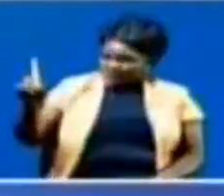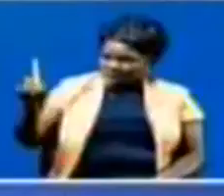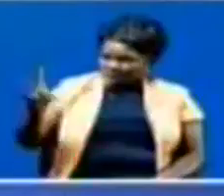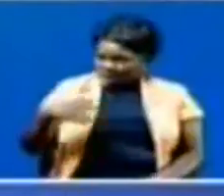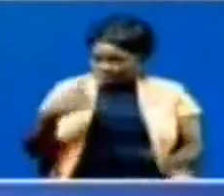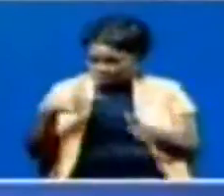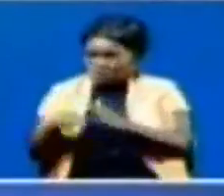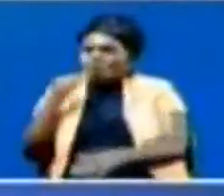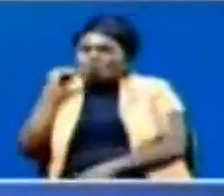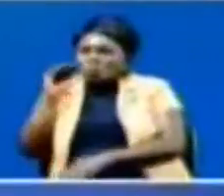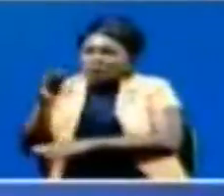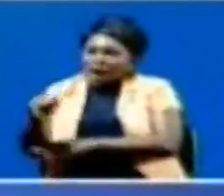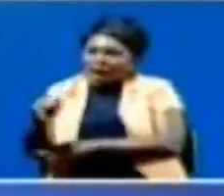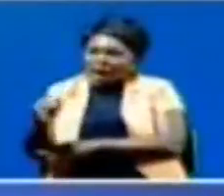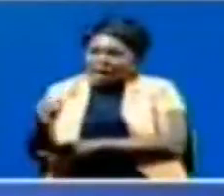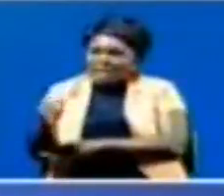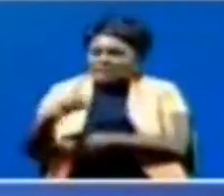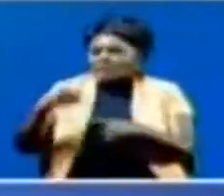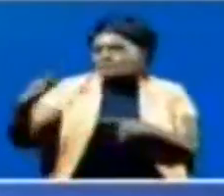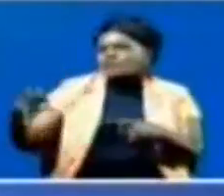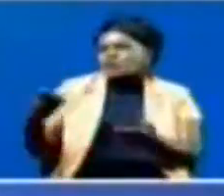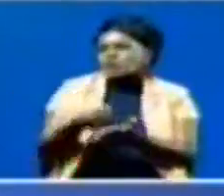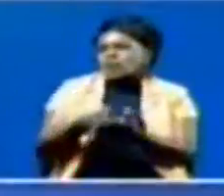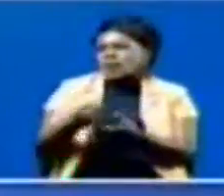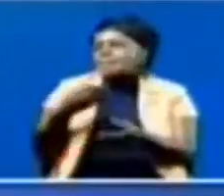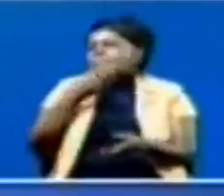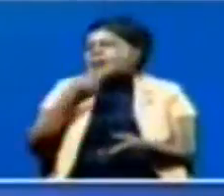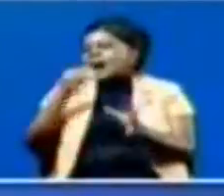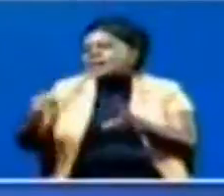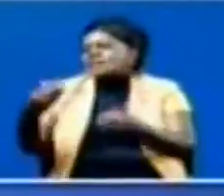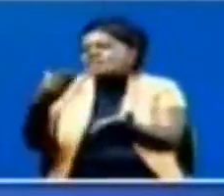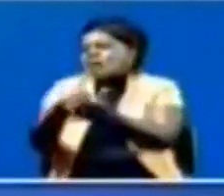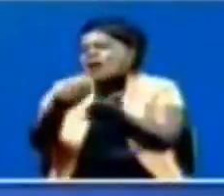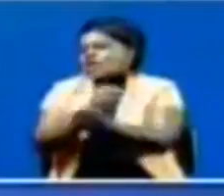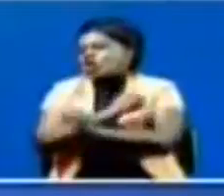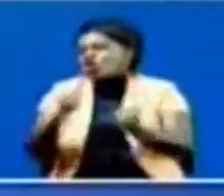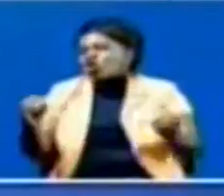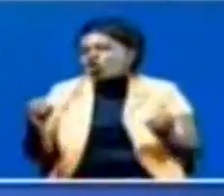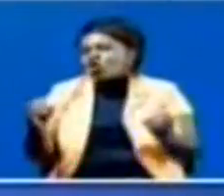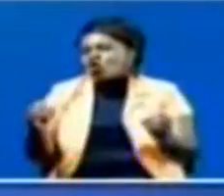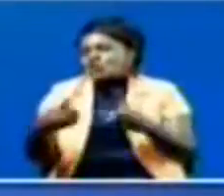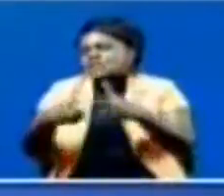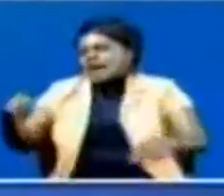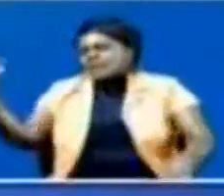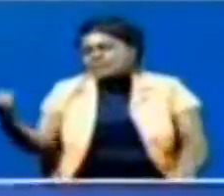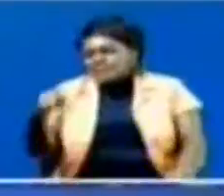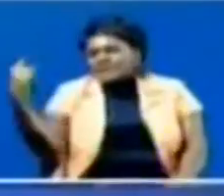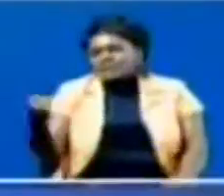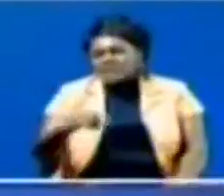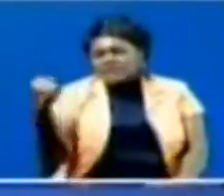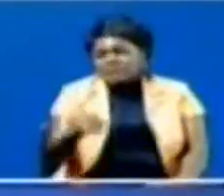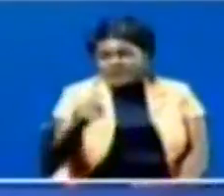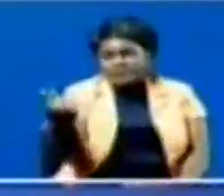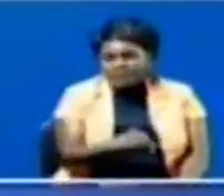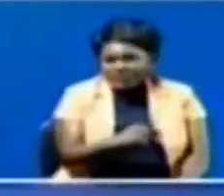alifika nyumbani akaitisha mume wake pesa za mboga lakini ule mume kidogo kidogo nikaanza akaanza tu kumtetesha kidogo kidogo akaanza